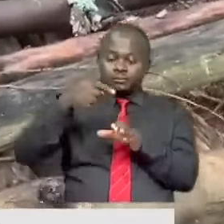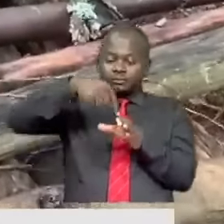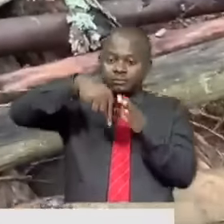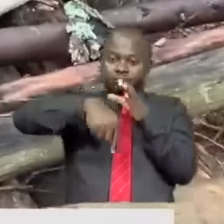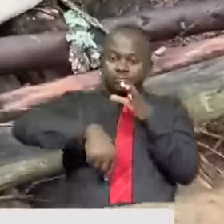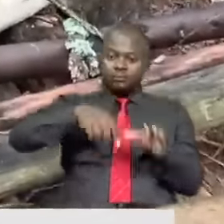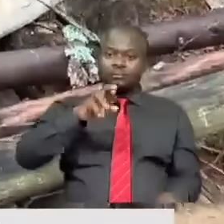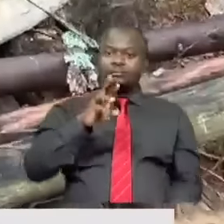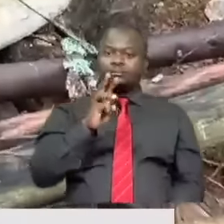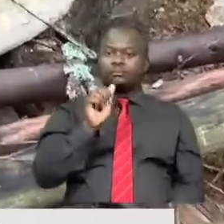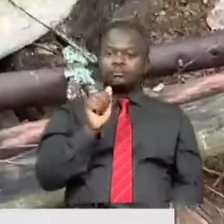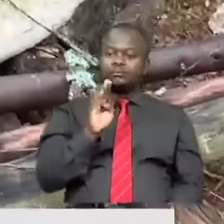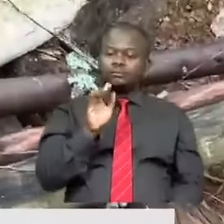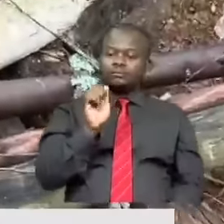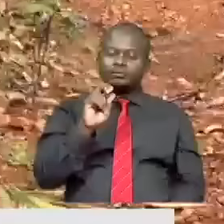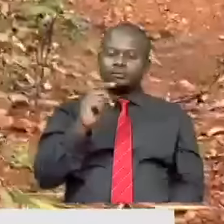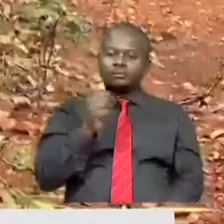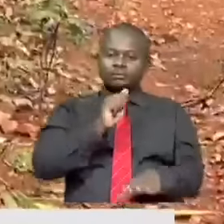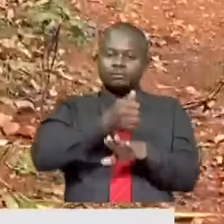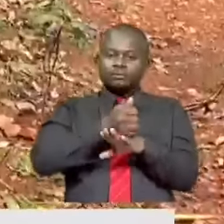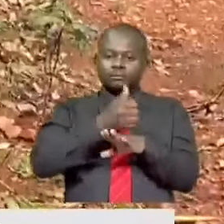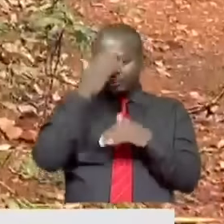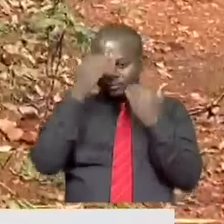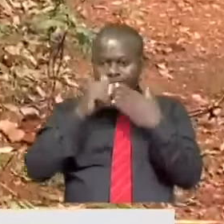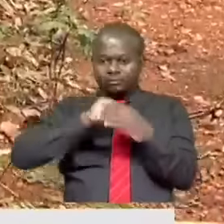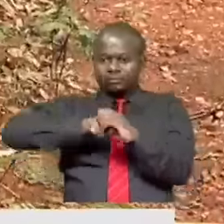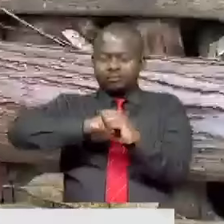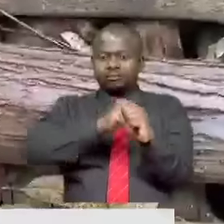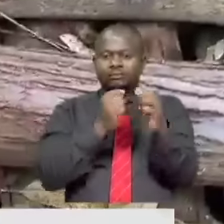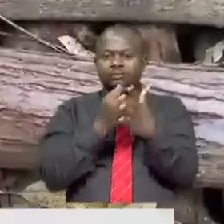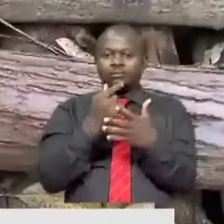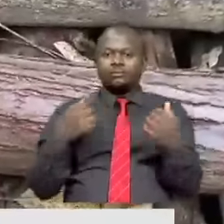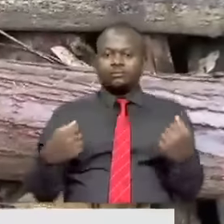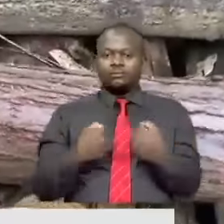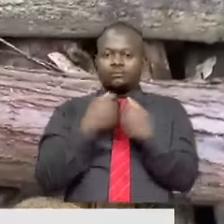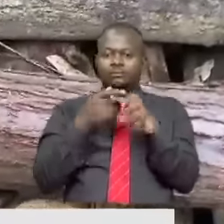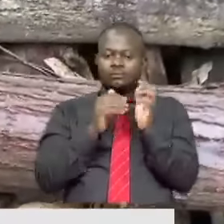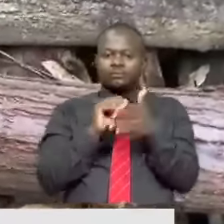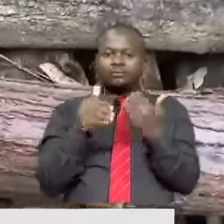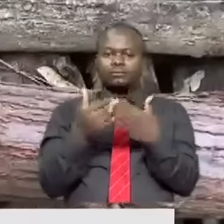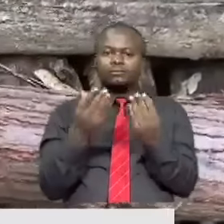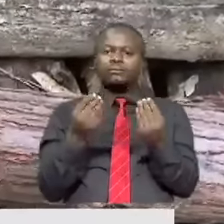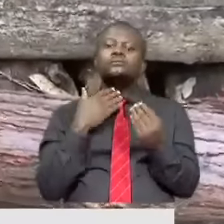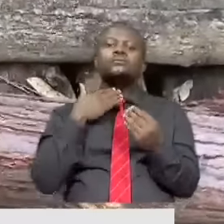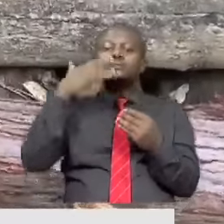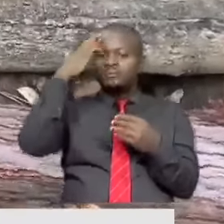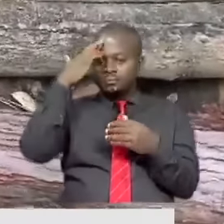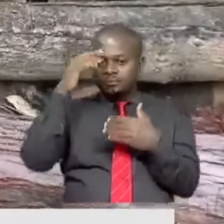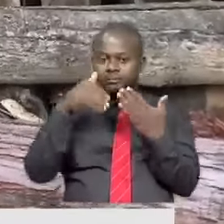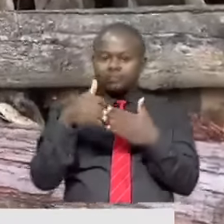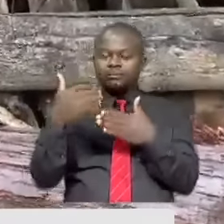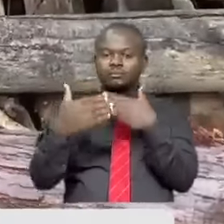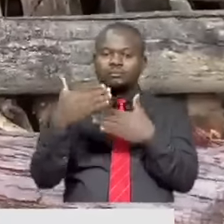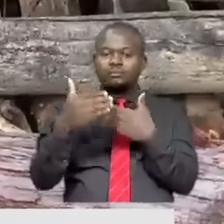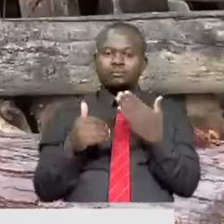nka Rwabayanga. Kuri ubu cyashyizweho ibiti mu rwego rwo kurinda ko cyateza impanuka ndetse no korohereza abashaka kuhibukira kugihagarara